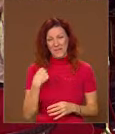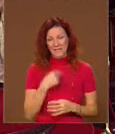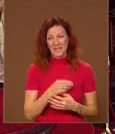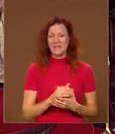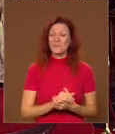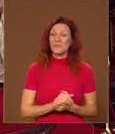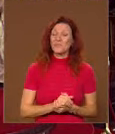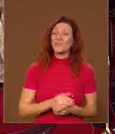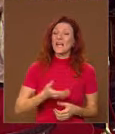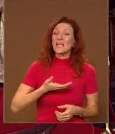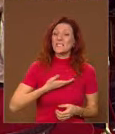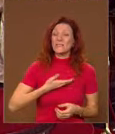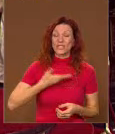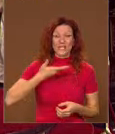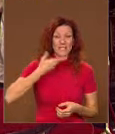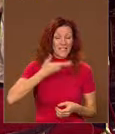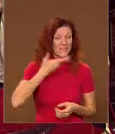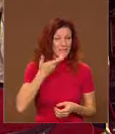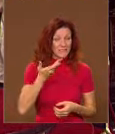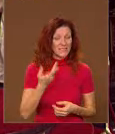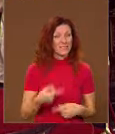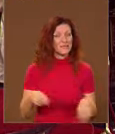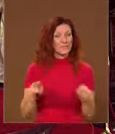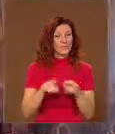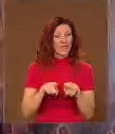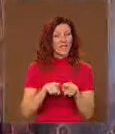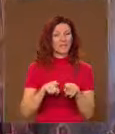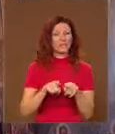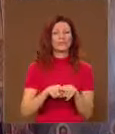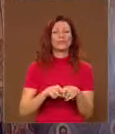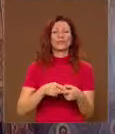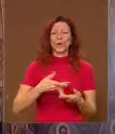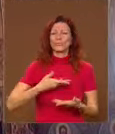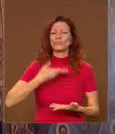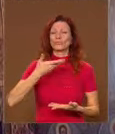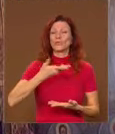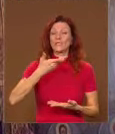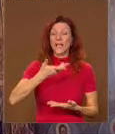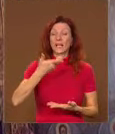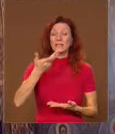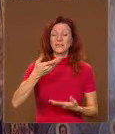Свещеническите възгледи от Светия Отар също се произнасят от